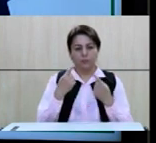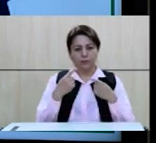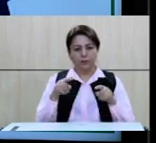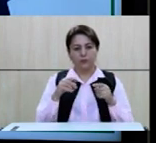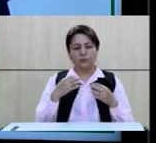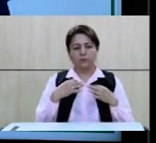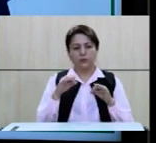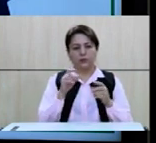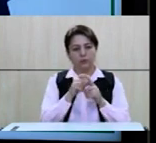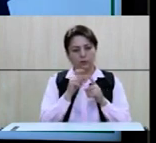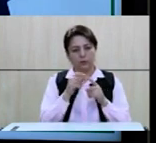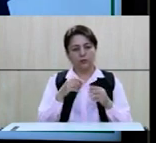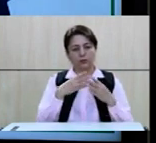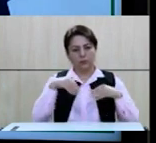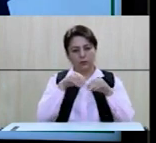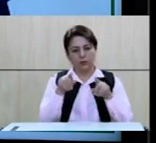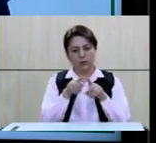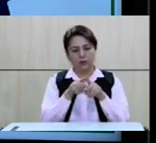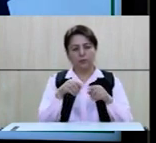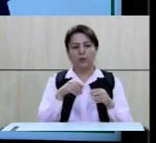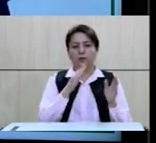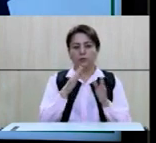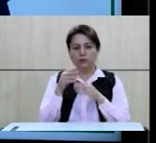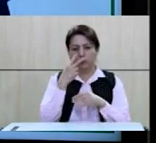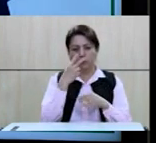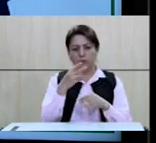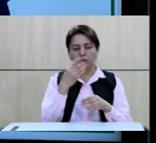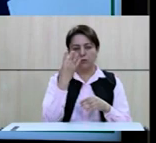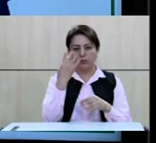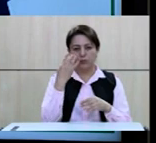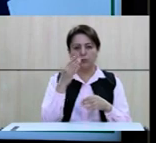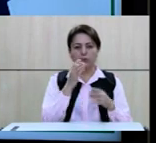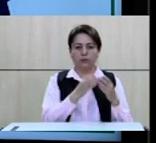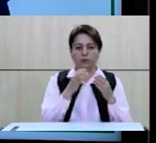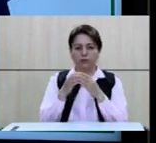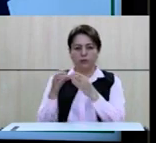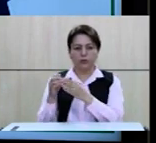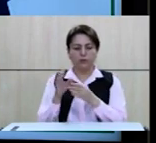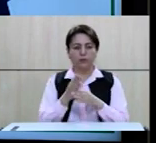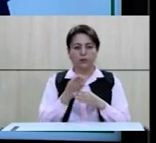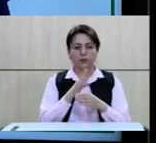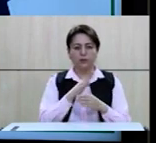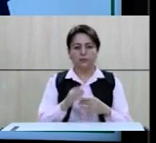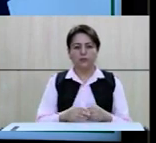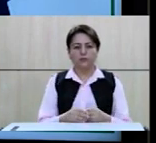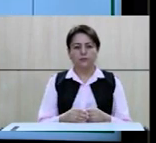so'z turkumlari ham tuzilishiga ko'ra xuddi shunday 4 ta guruhga bo'linar edi.